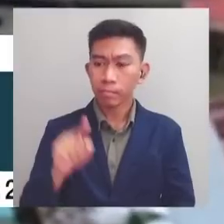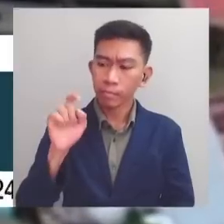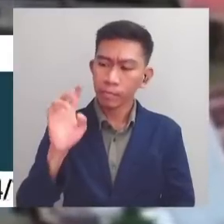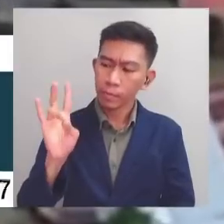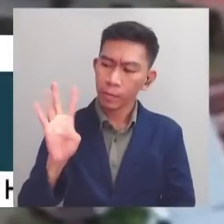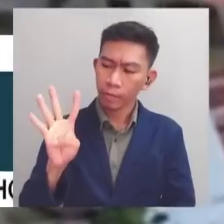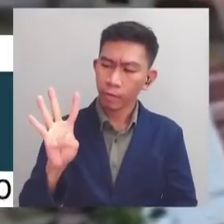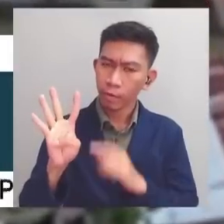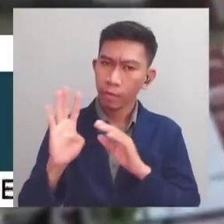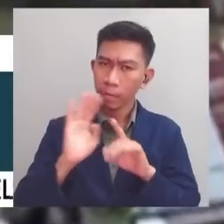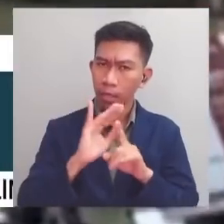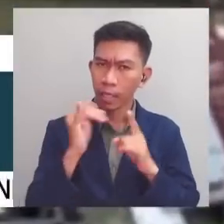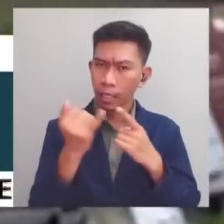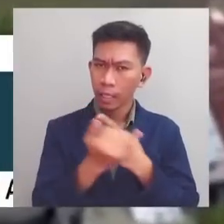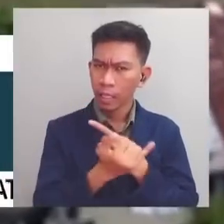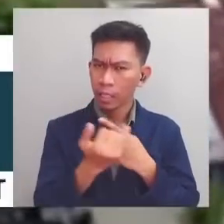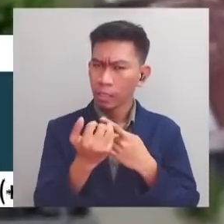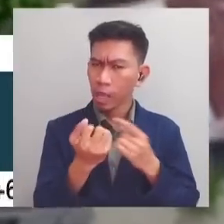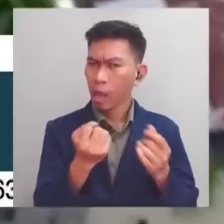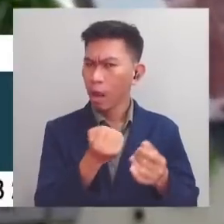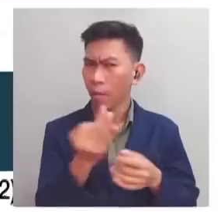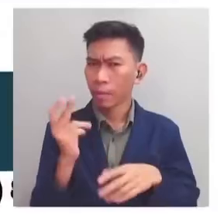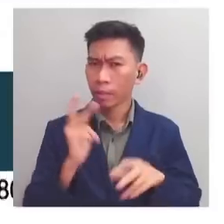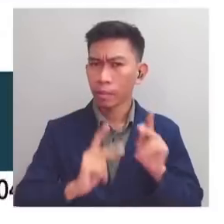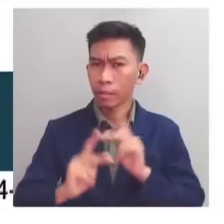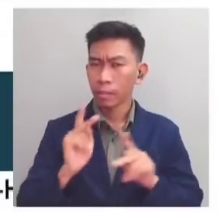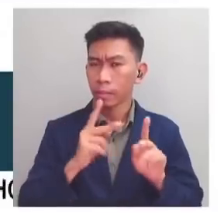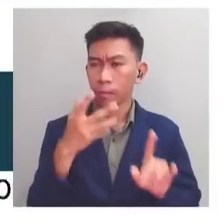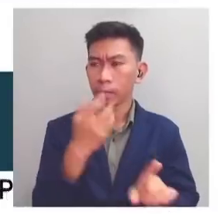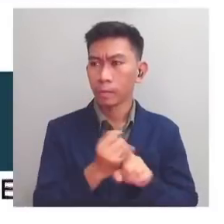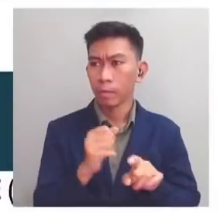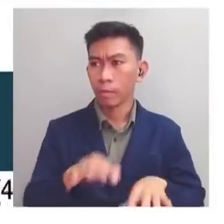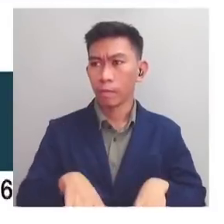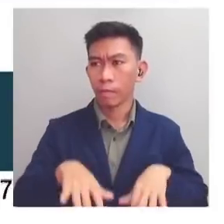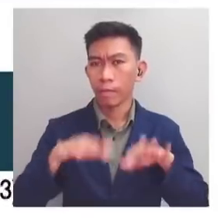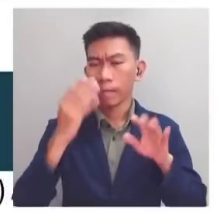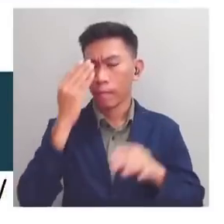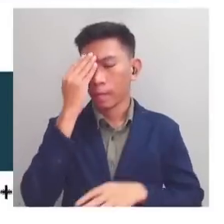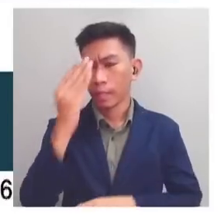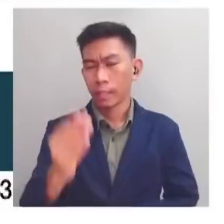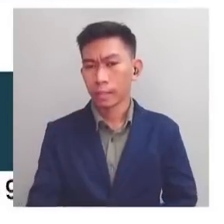barangays, how many people are affected by the flooding in Bulacan?